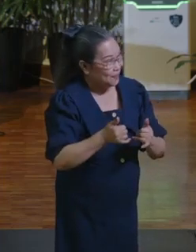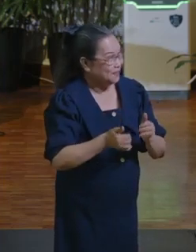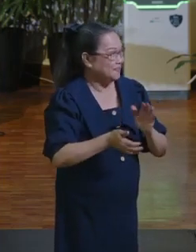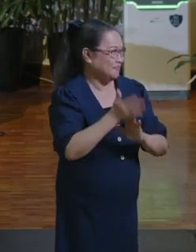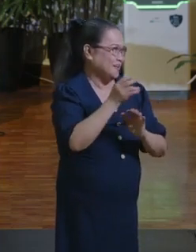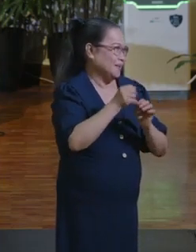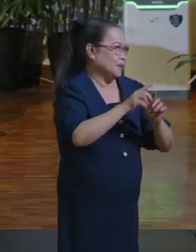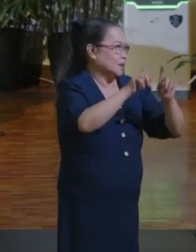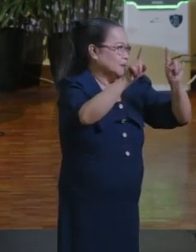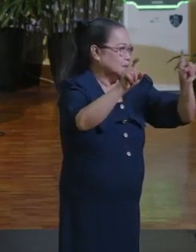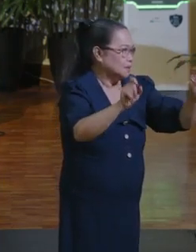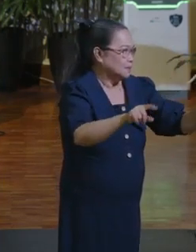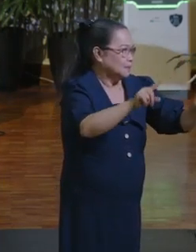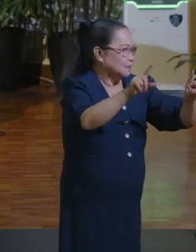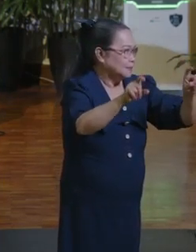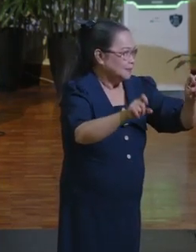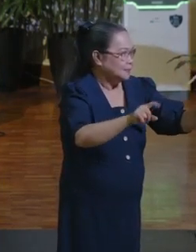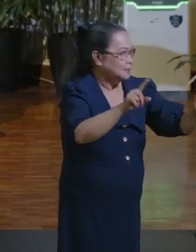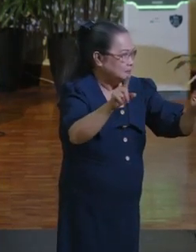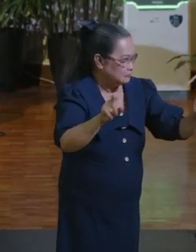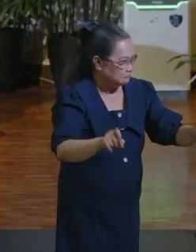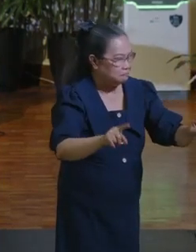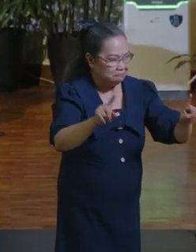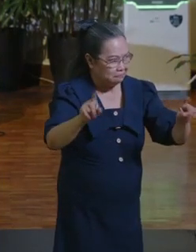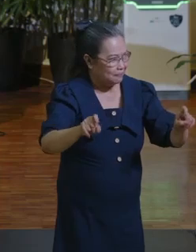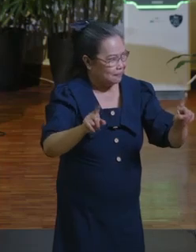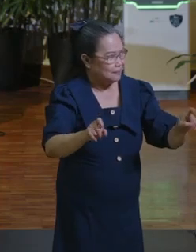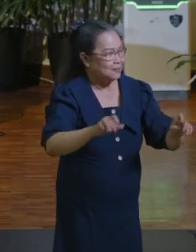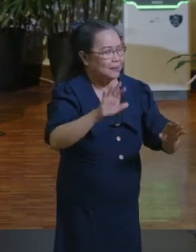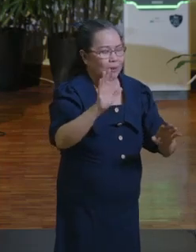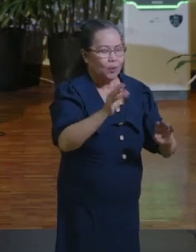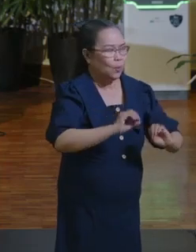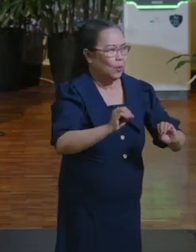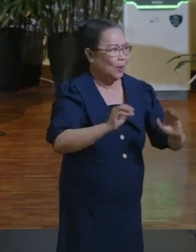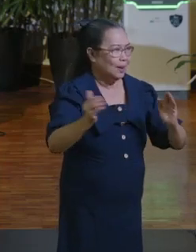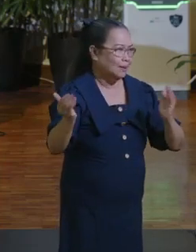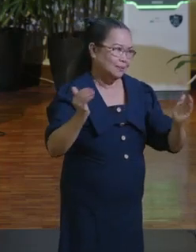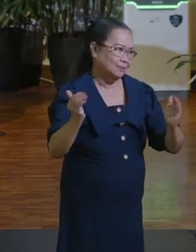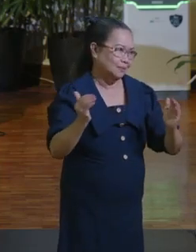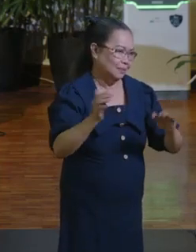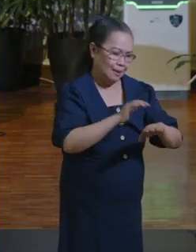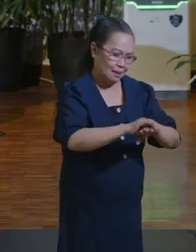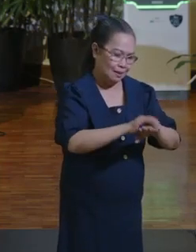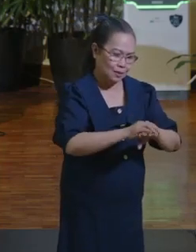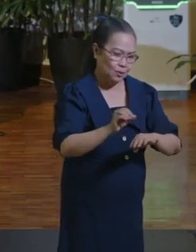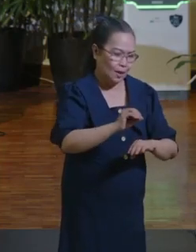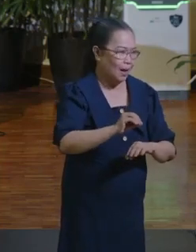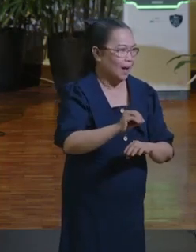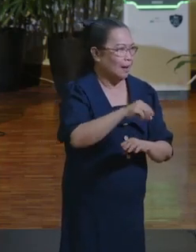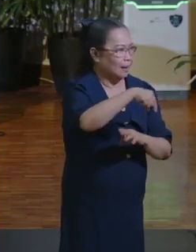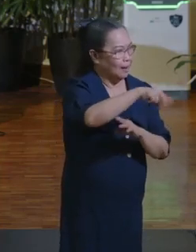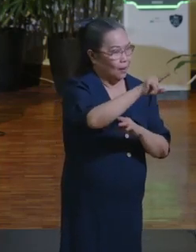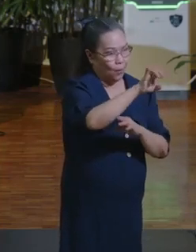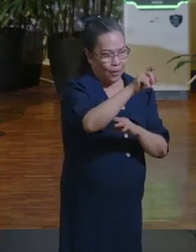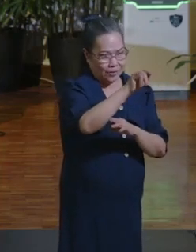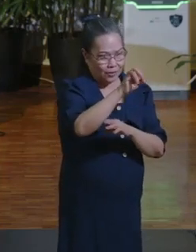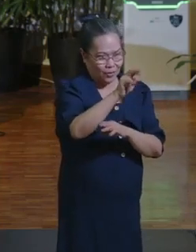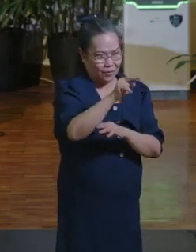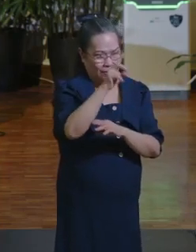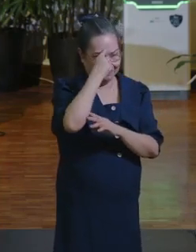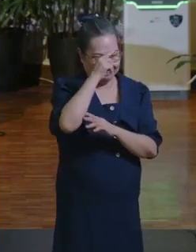yung salitang Griego kasi wala siyang katapat talaga sa Ingles o kahit sa